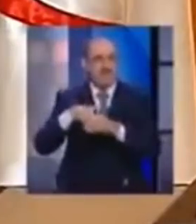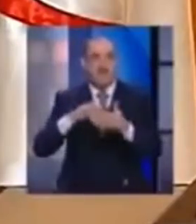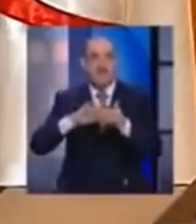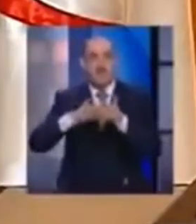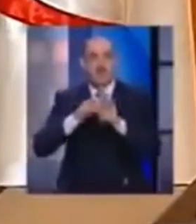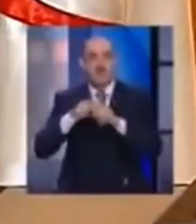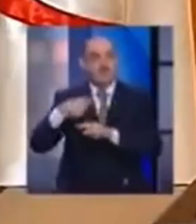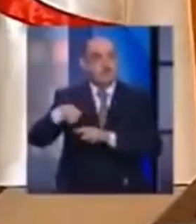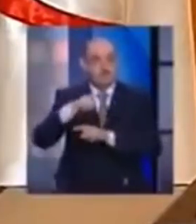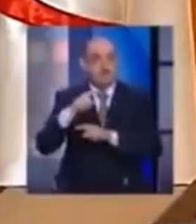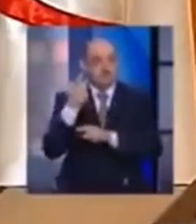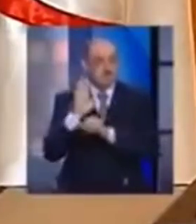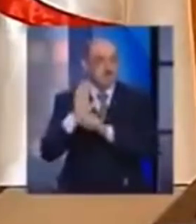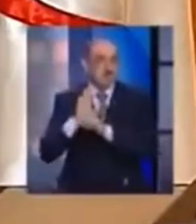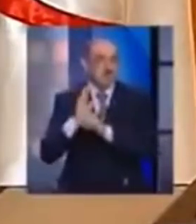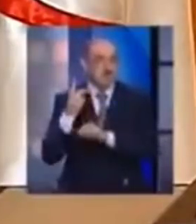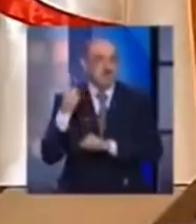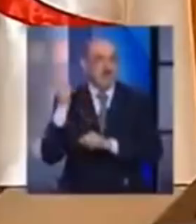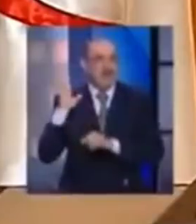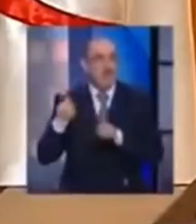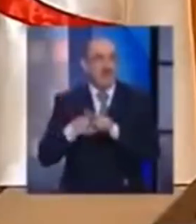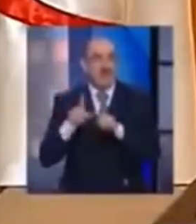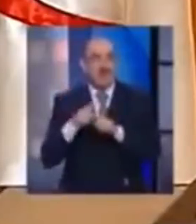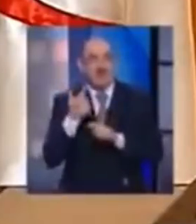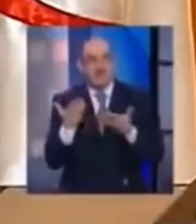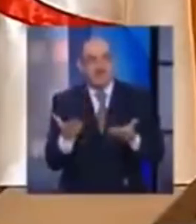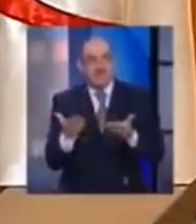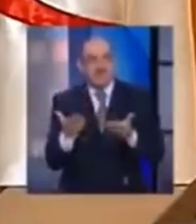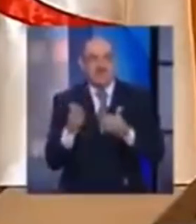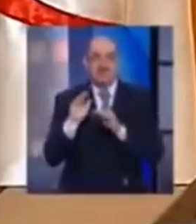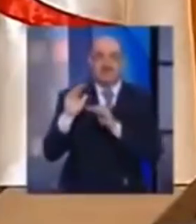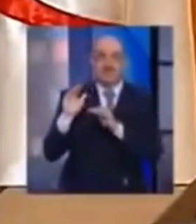بكل روح سلمية لان احنا ما دامنا على